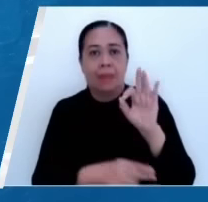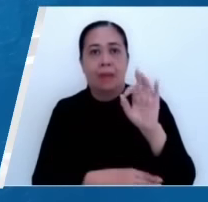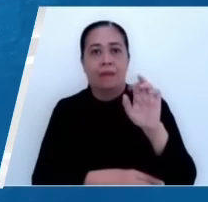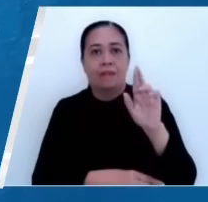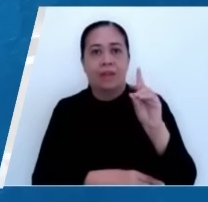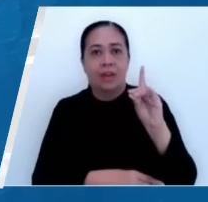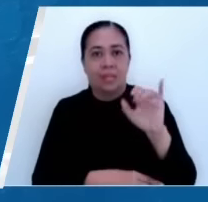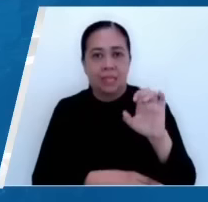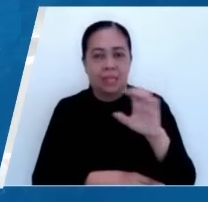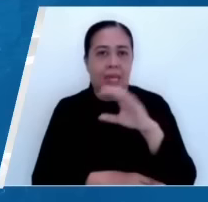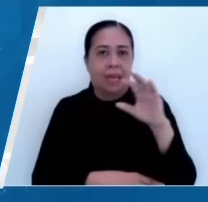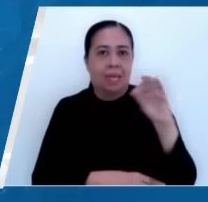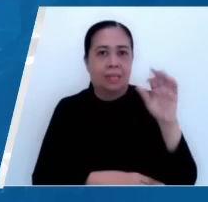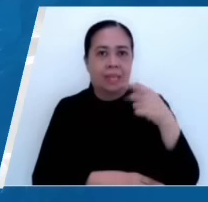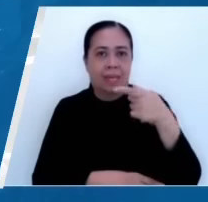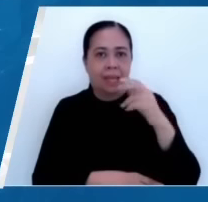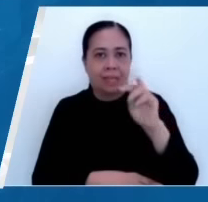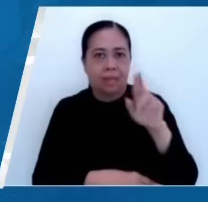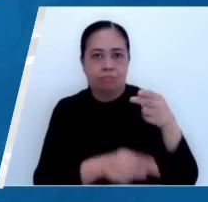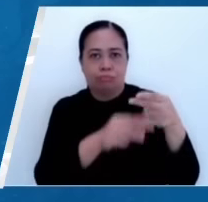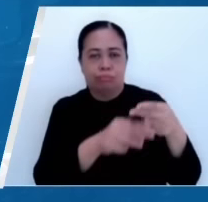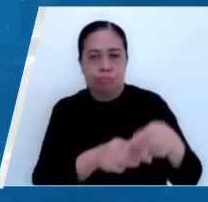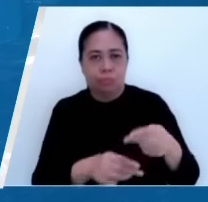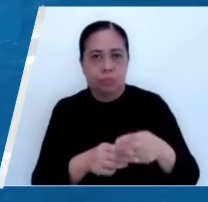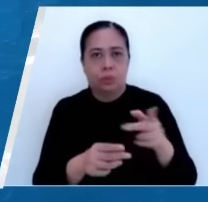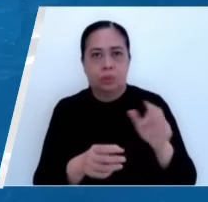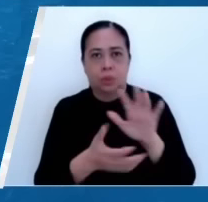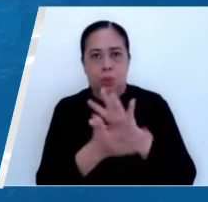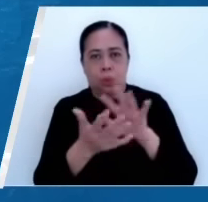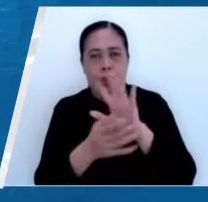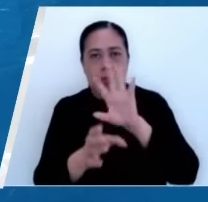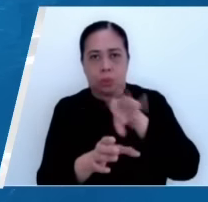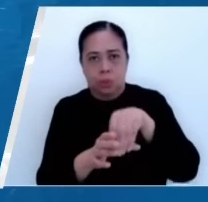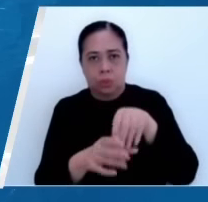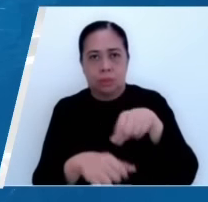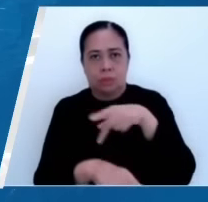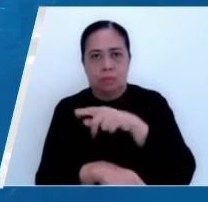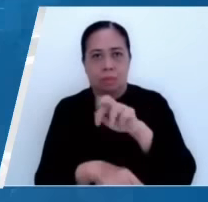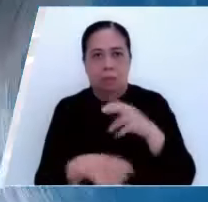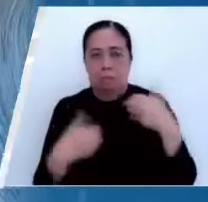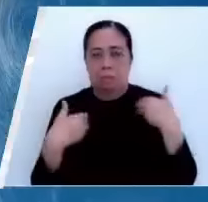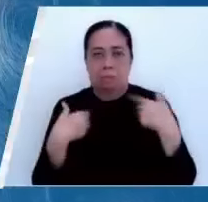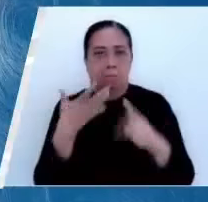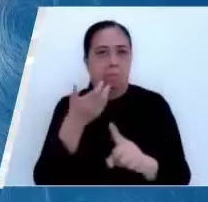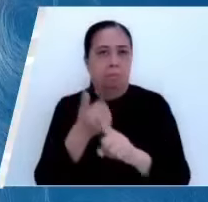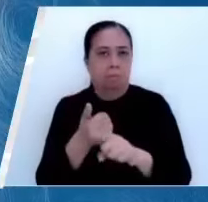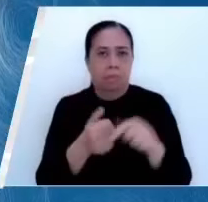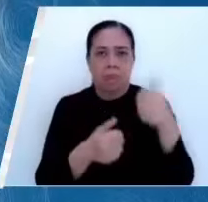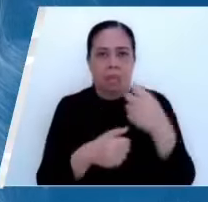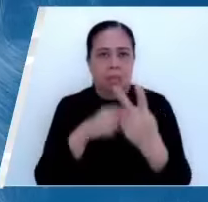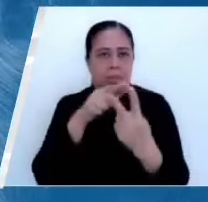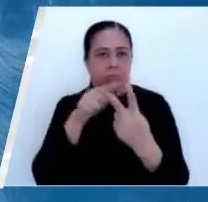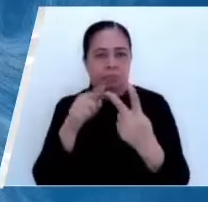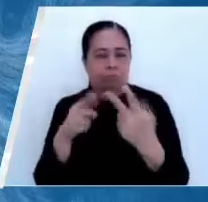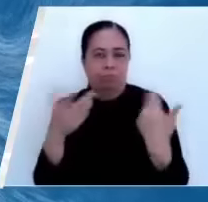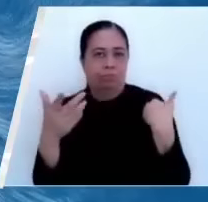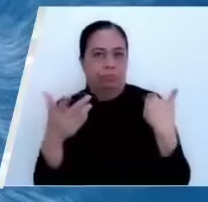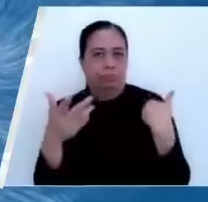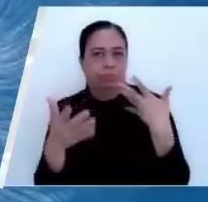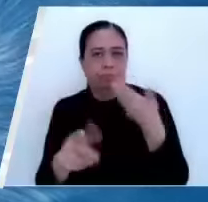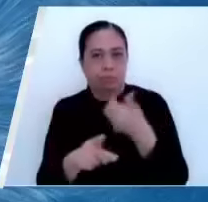na ipapangalan sa mga bagyong mabubuo o papasok sa PAR. Wala pang epekto ang alinman sa dalawang LPA,